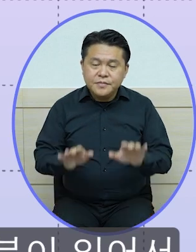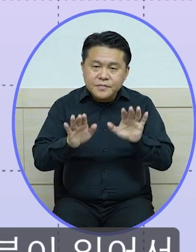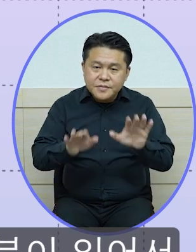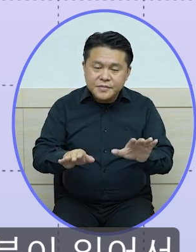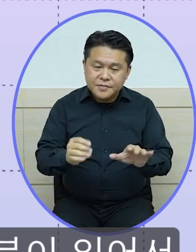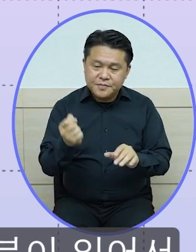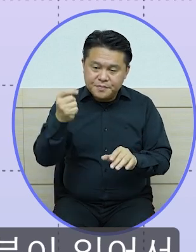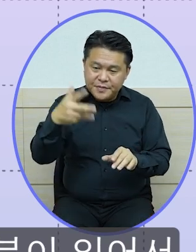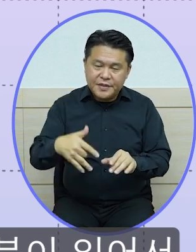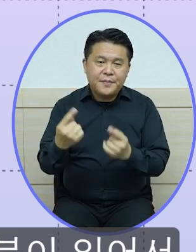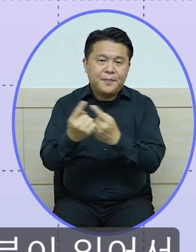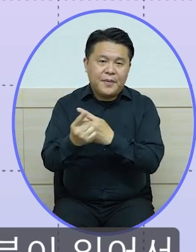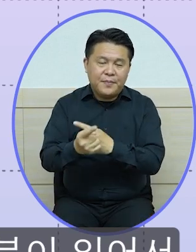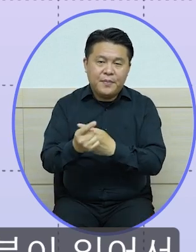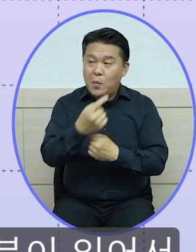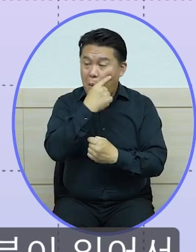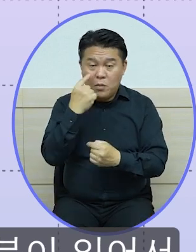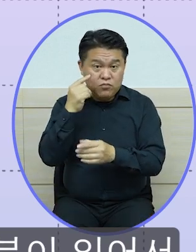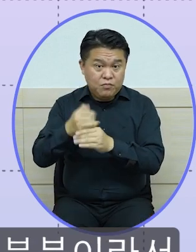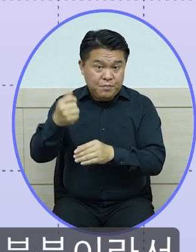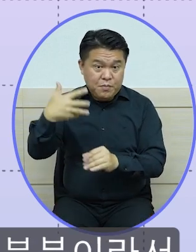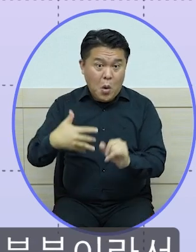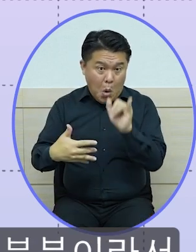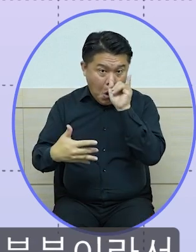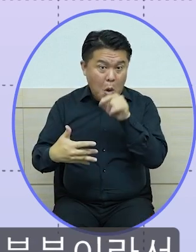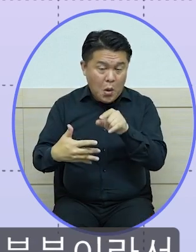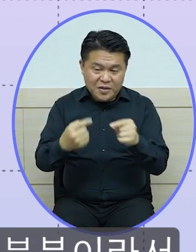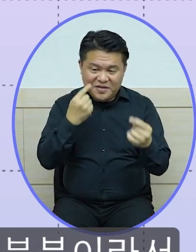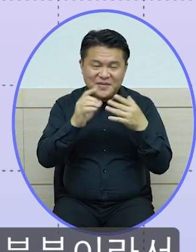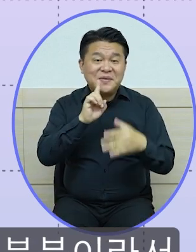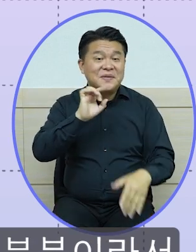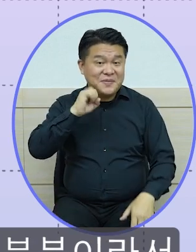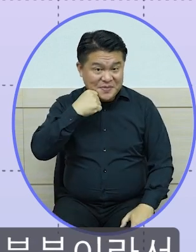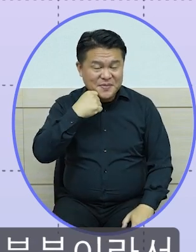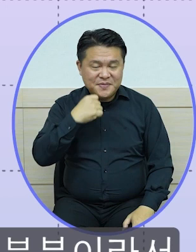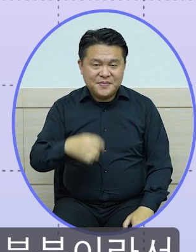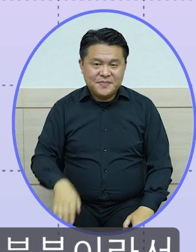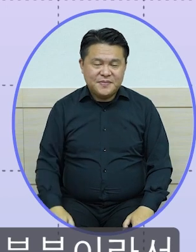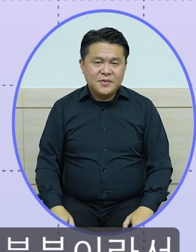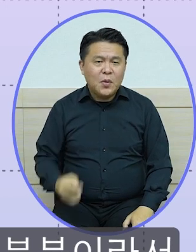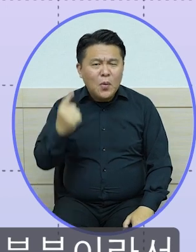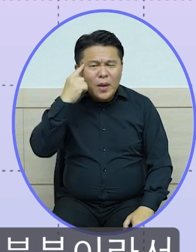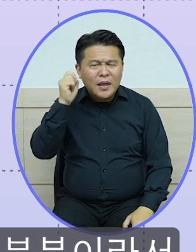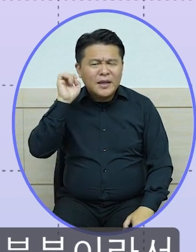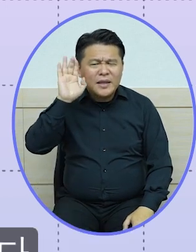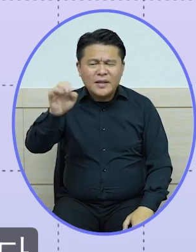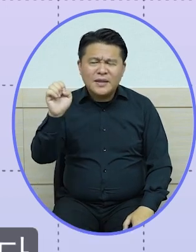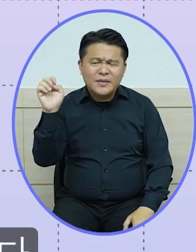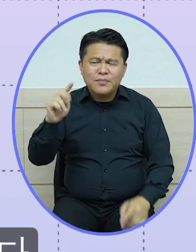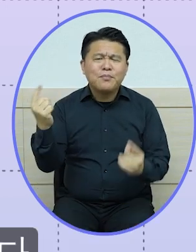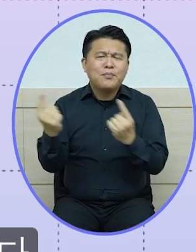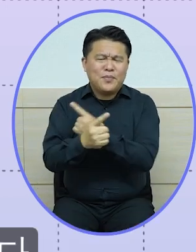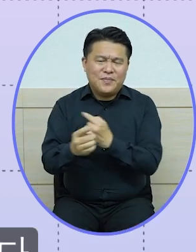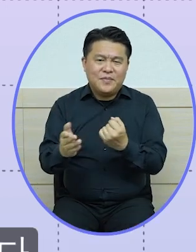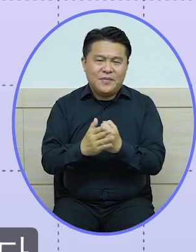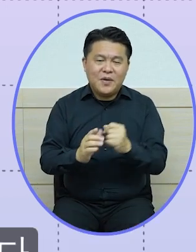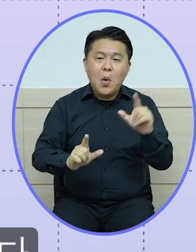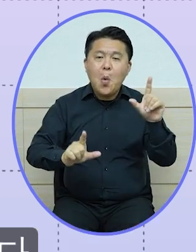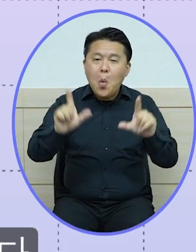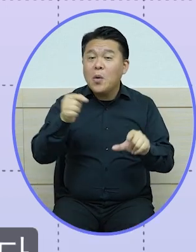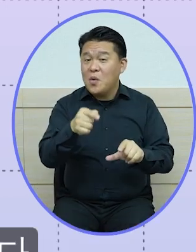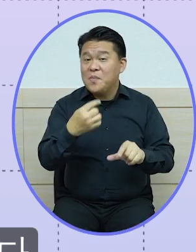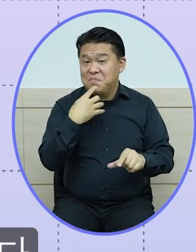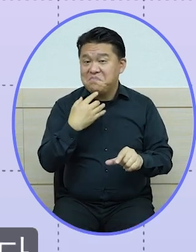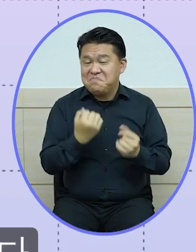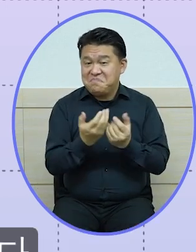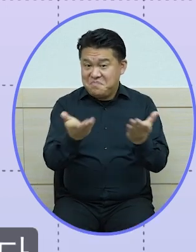좀 수정 중이고 또 확인 중인 부분이 있어서 확실하게 말씀드리기 조금 이제 수정이 될 수도 있는 부분이라서 일단 디자인은 이런 식으로 진행이